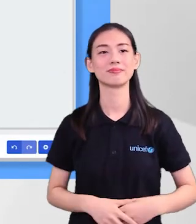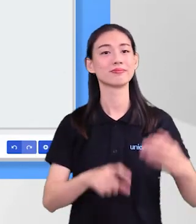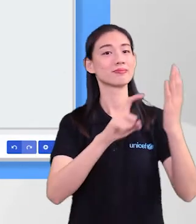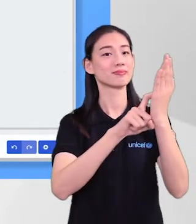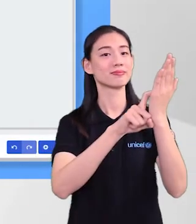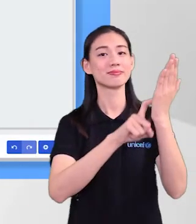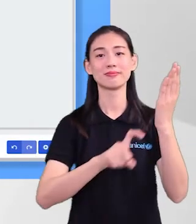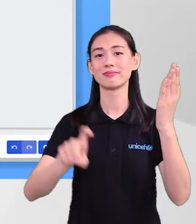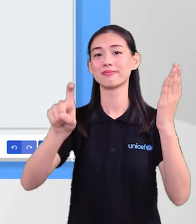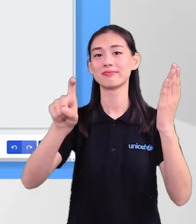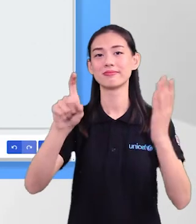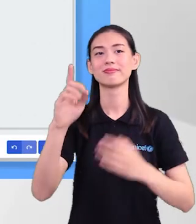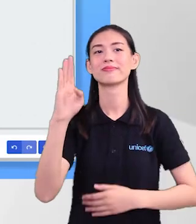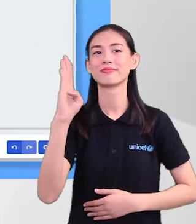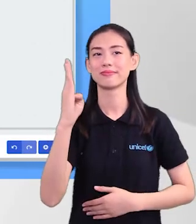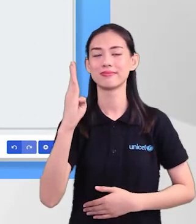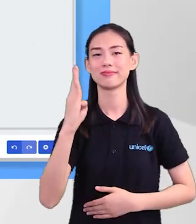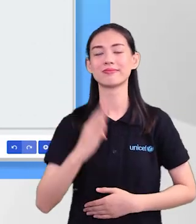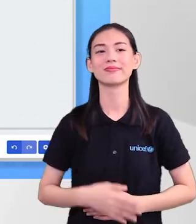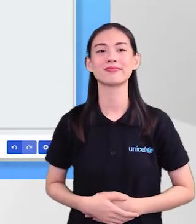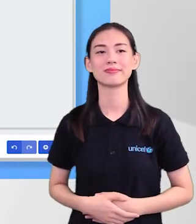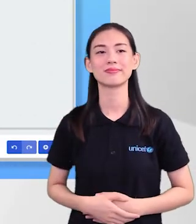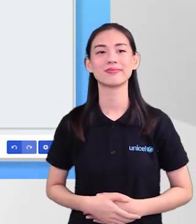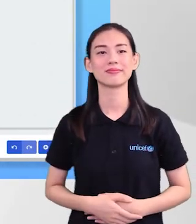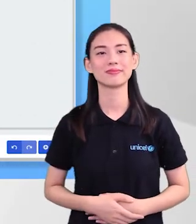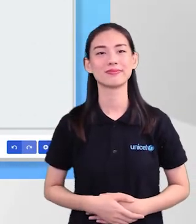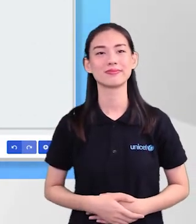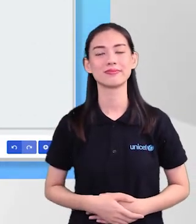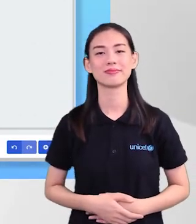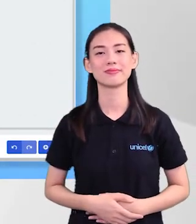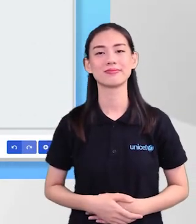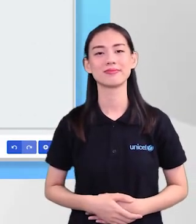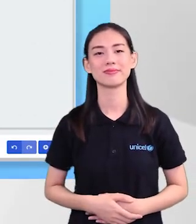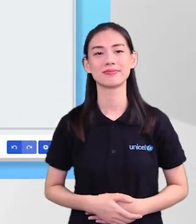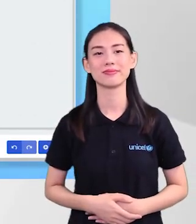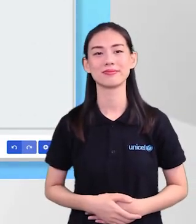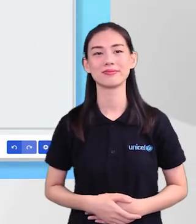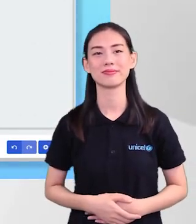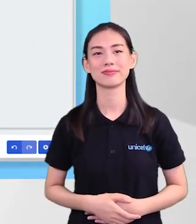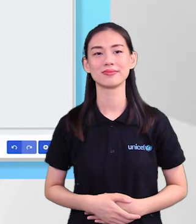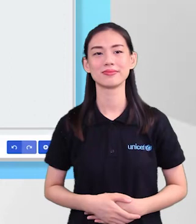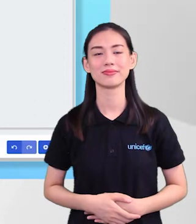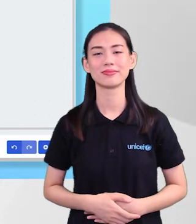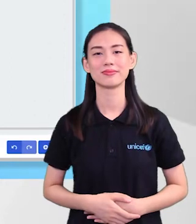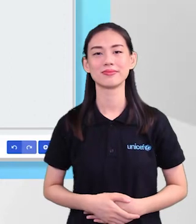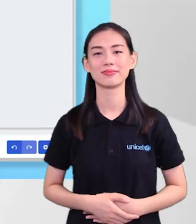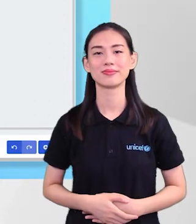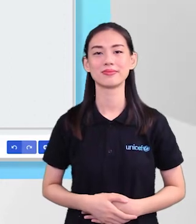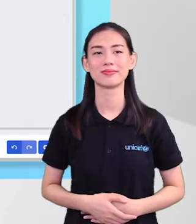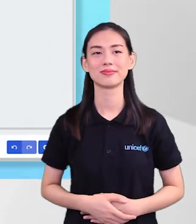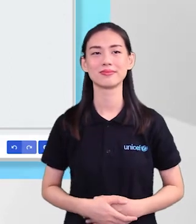Setiap kali echo ditekan, iaitu pin P0, kita nak tambahkan nilai echo. Gunakan block forever, masukkan block if